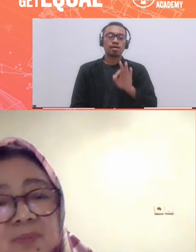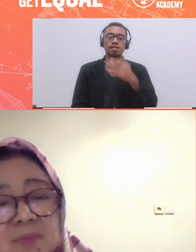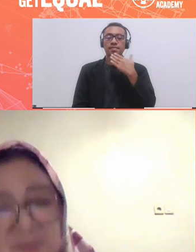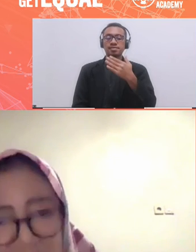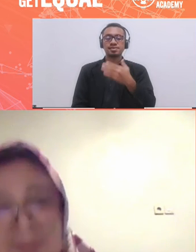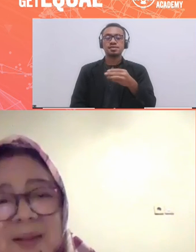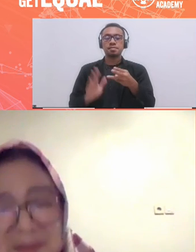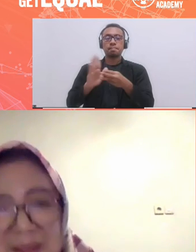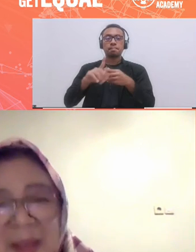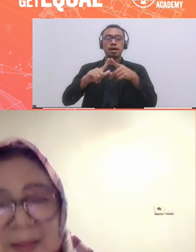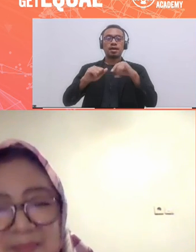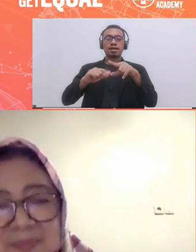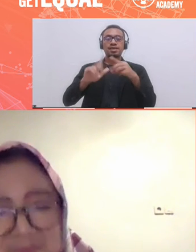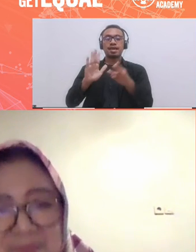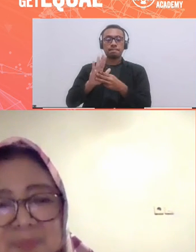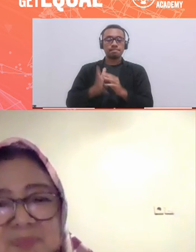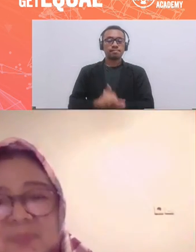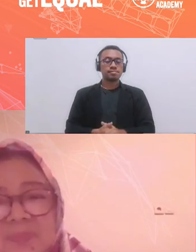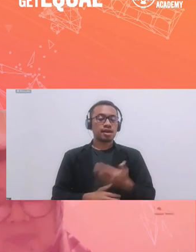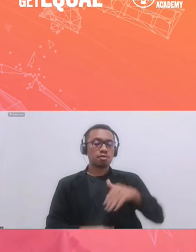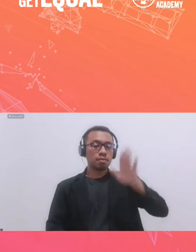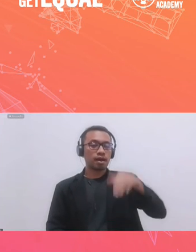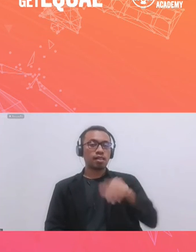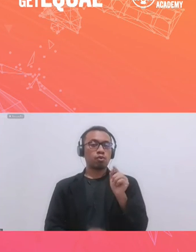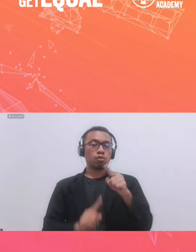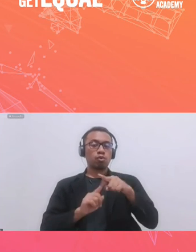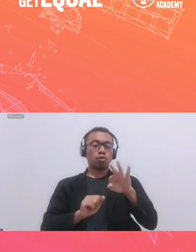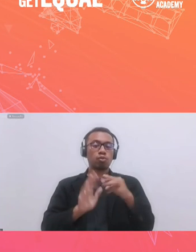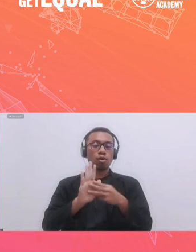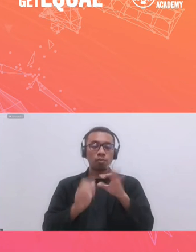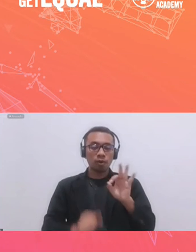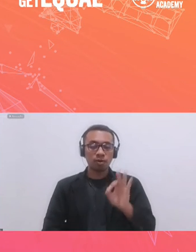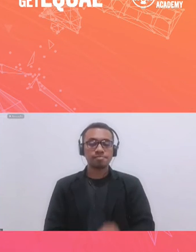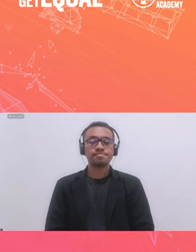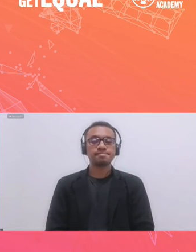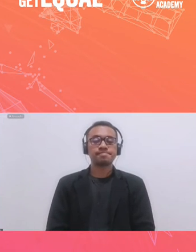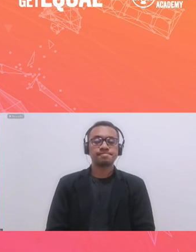sebentar ya, Bu ya. Sebentar saya akan ke Pak Utomo dulu. Sore lagi, Pak Utomo.